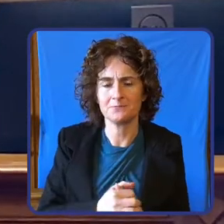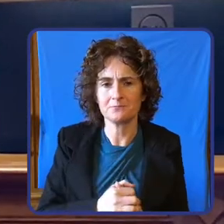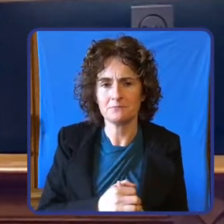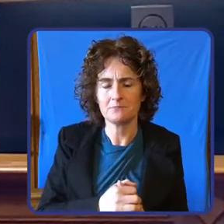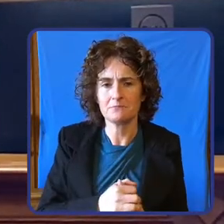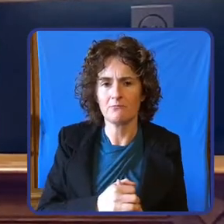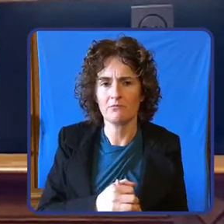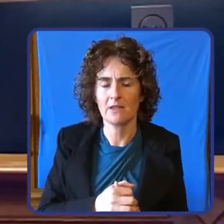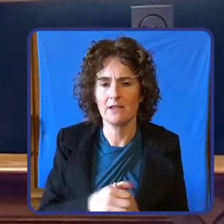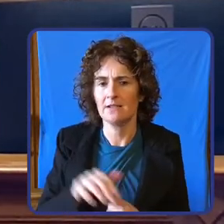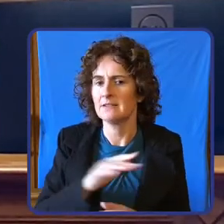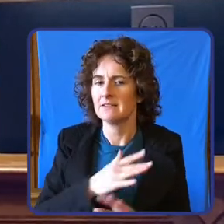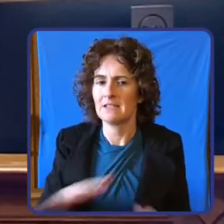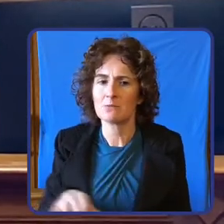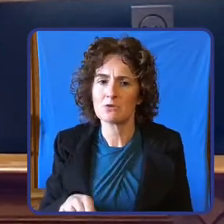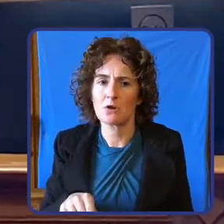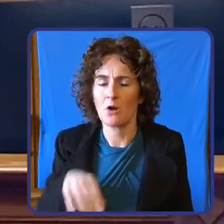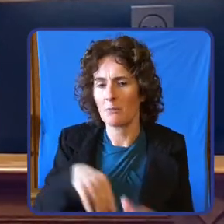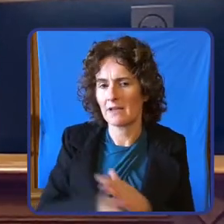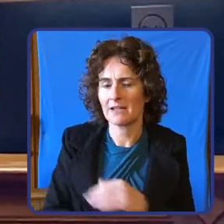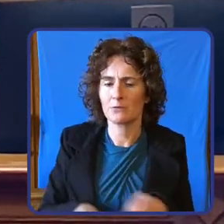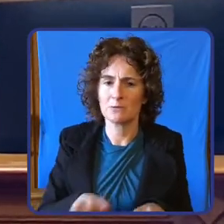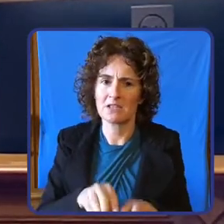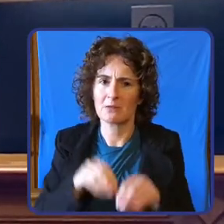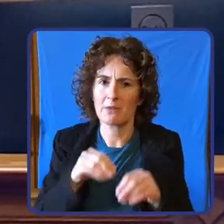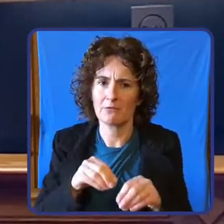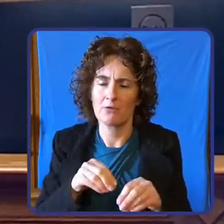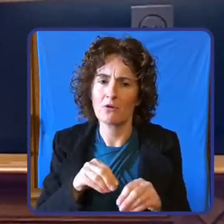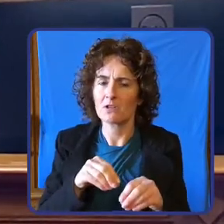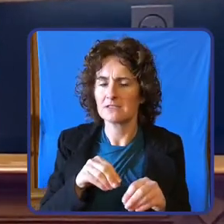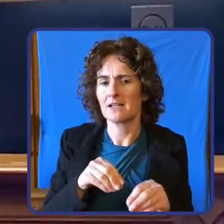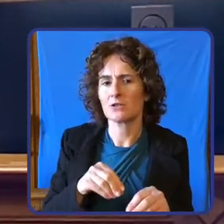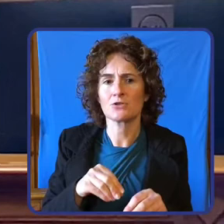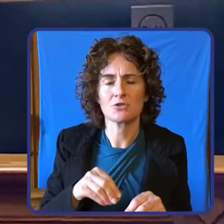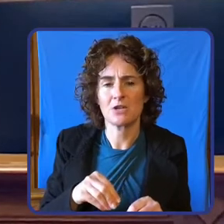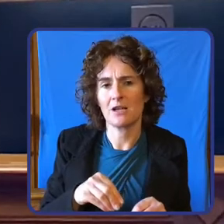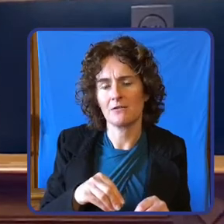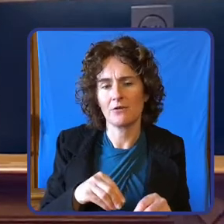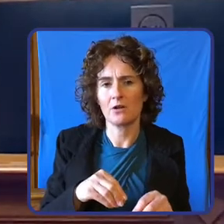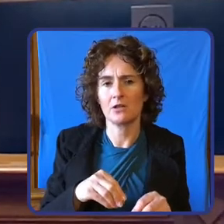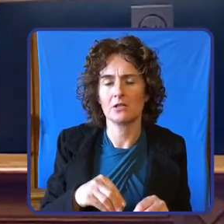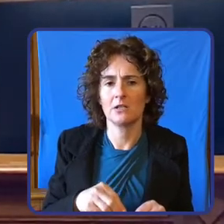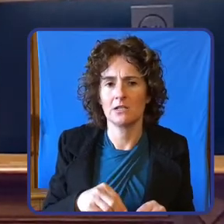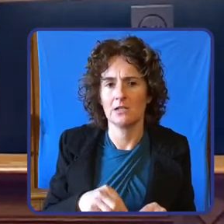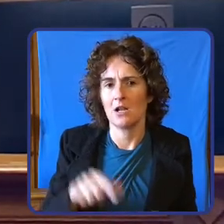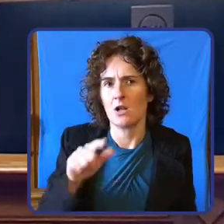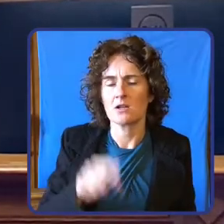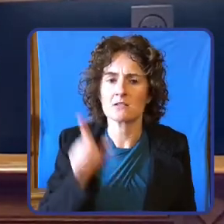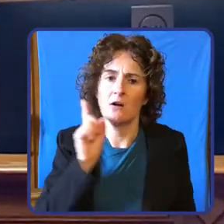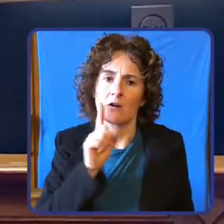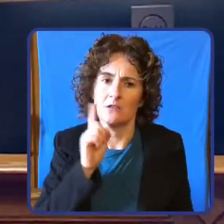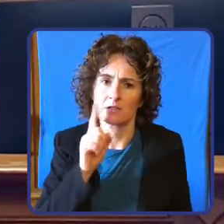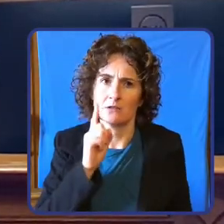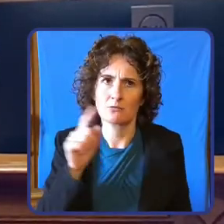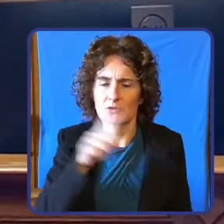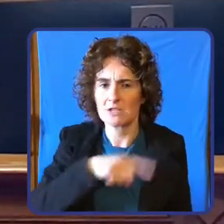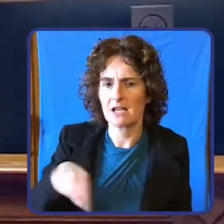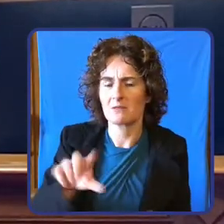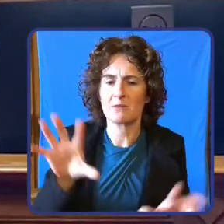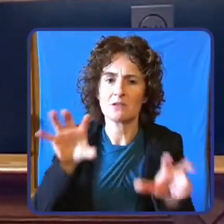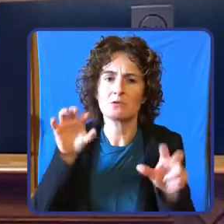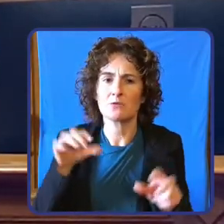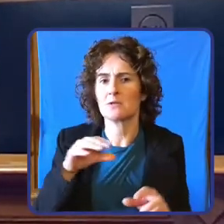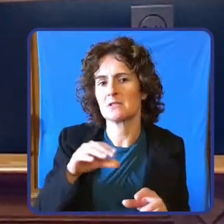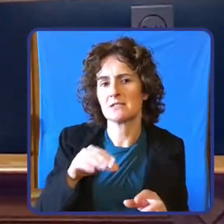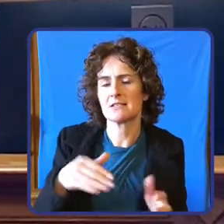Nem csak a menekültek befogadásánál Orbán Viktor is segítette az Ukrajnából érkező menekülteket. Az ugyan hazugság, hogy mi 800 ezer embert fogadtunk